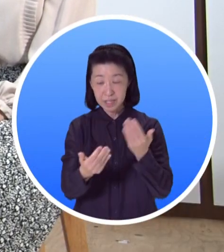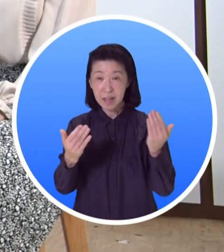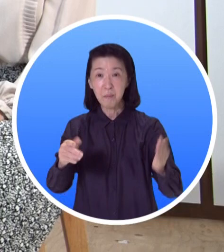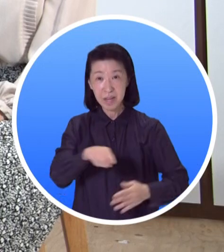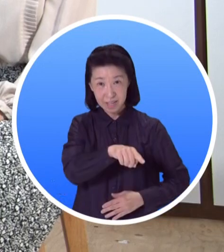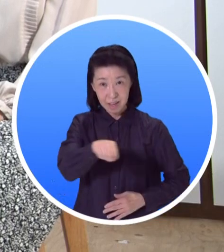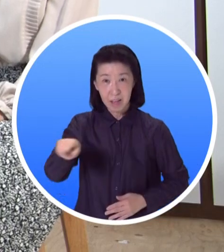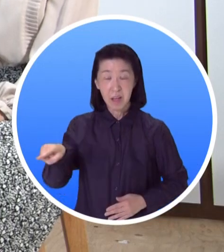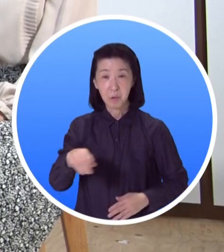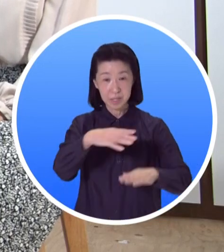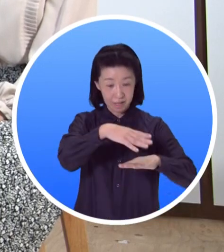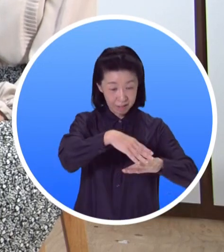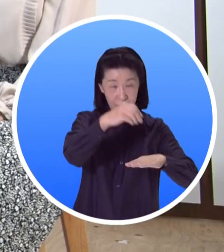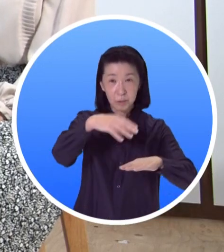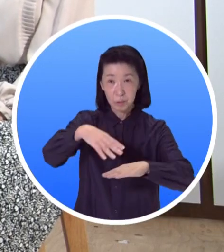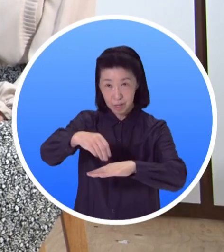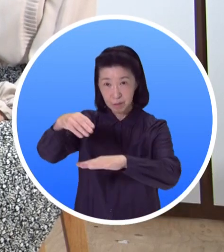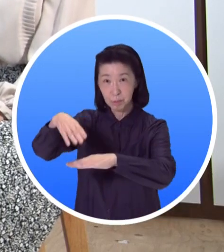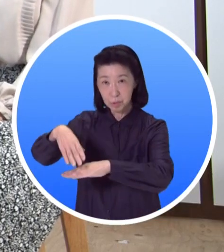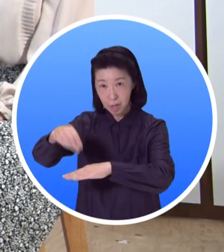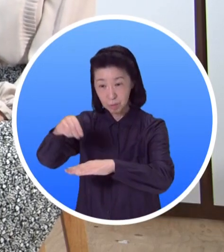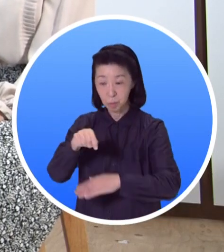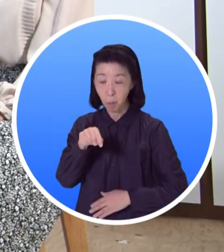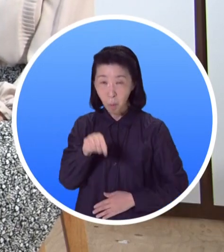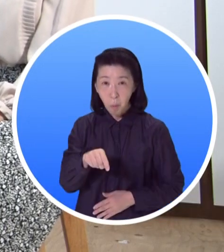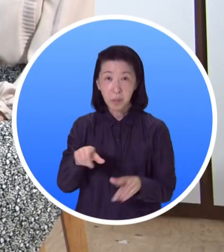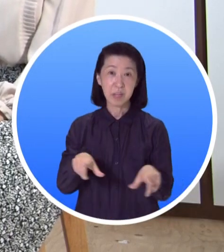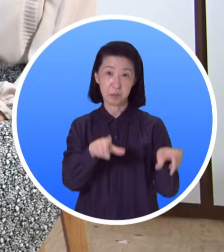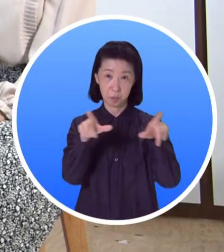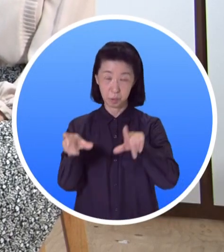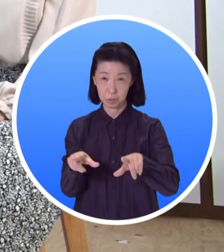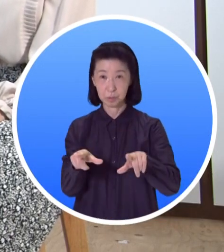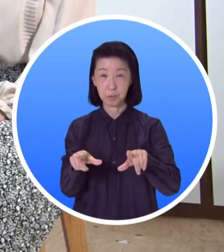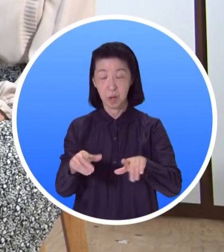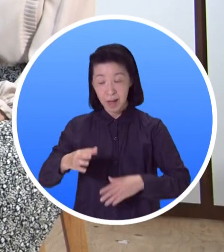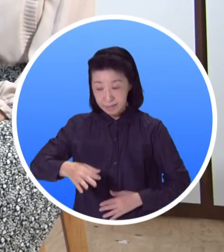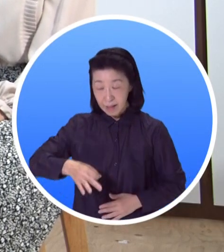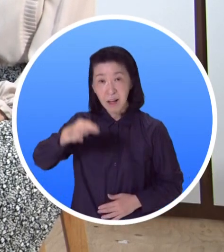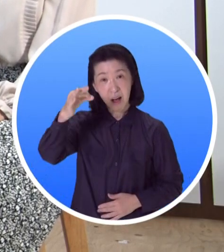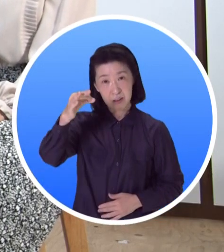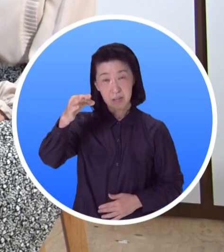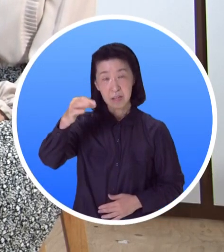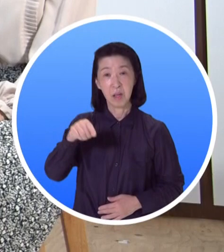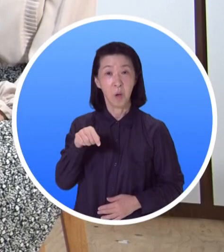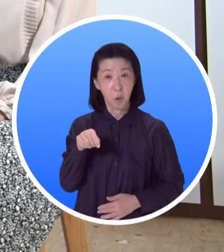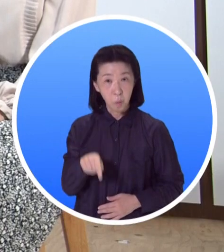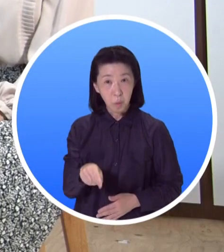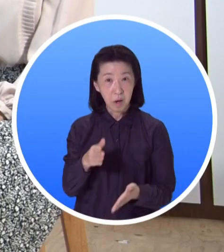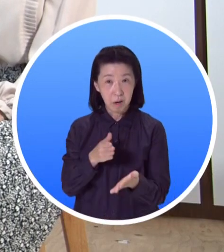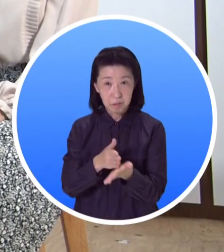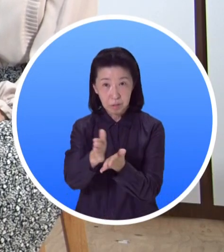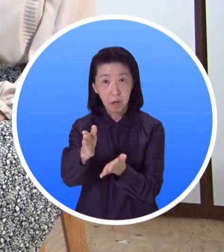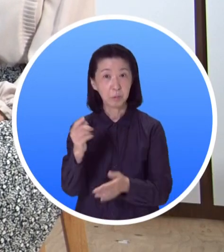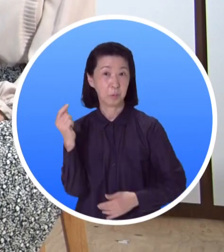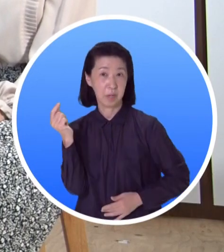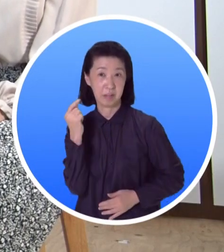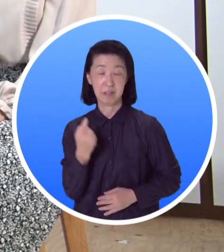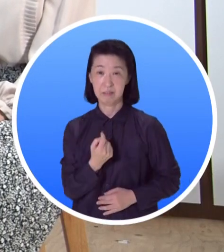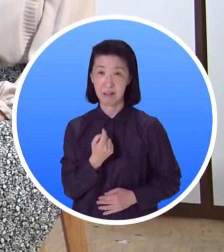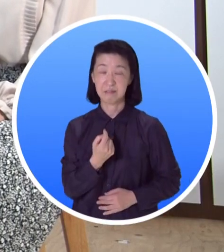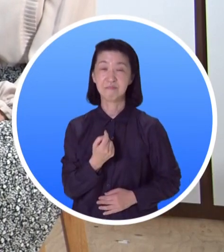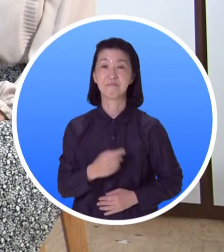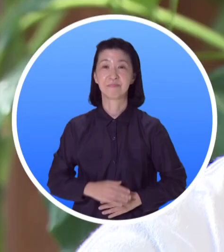って、かなり高い金額でこう宿泊できるっていうようなところから派生したものっていうふうに言われてるんですけど、